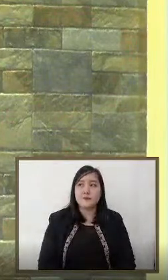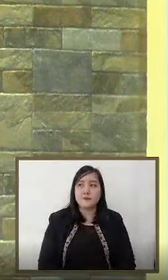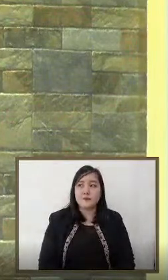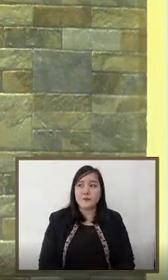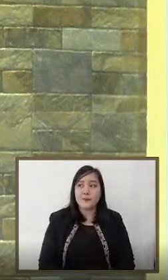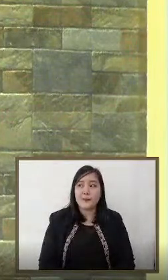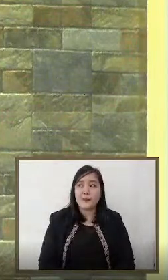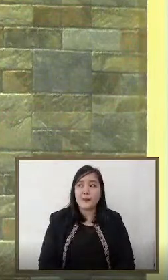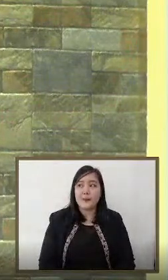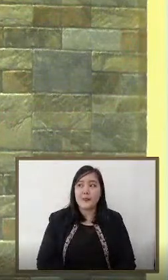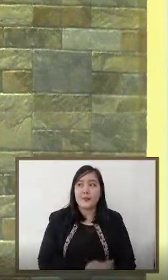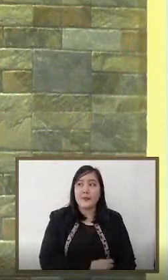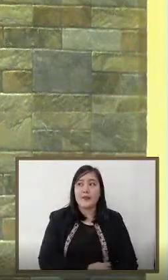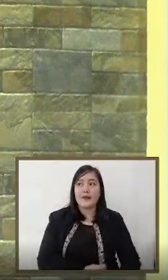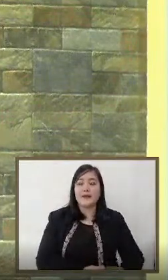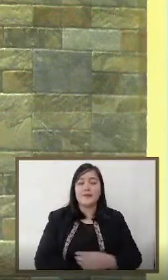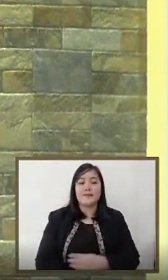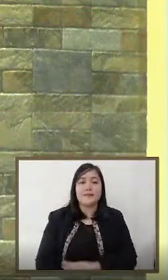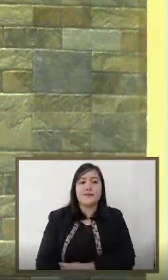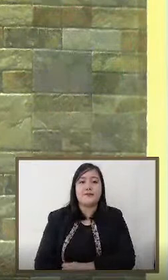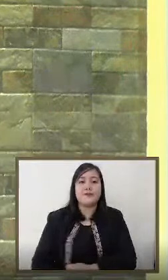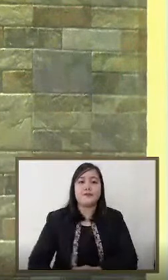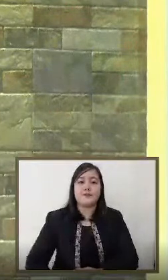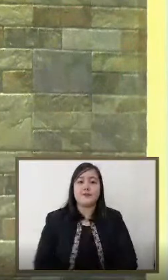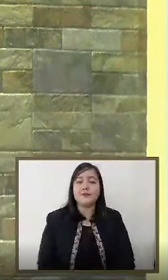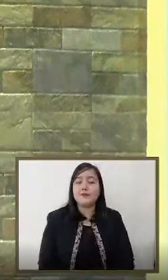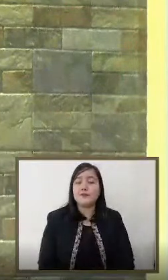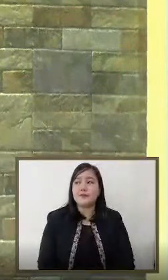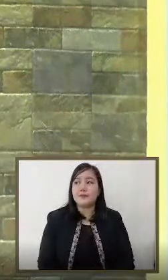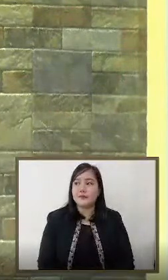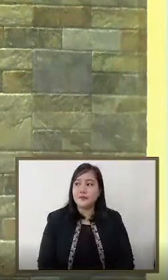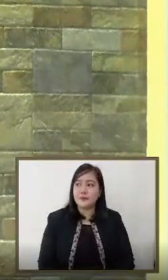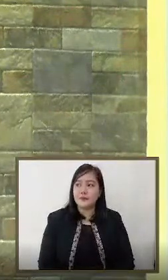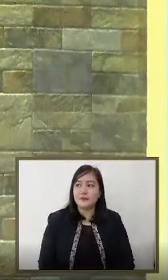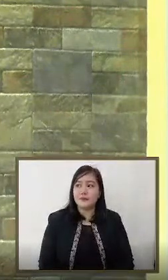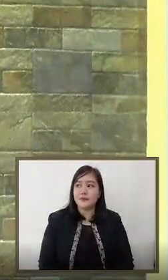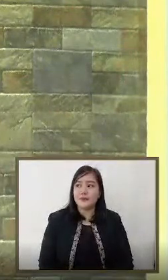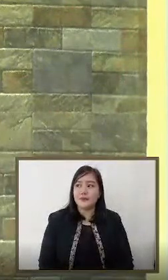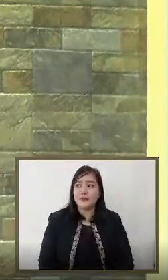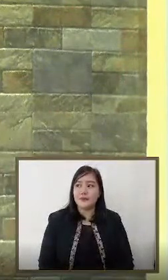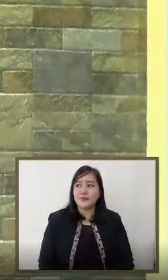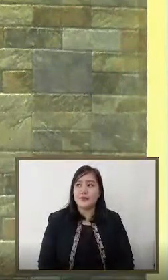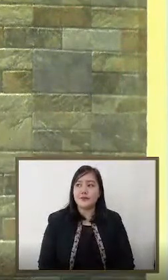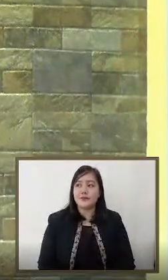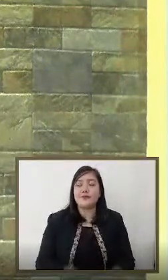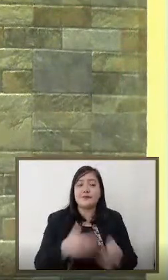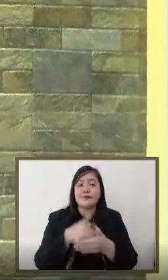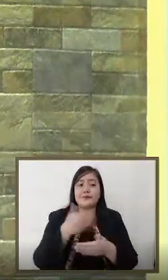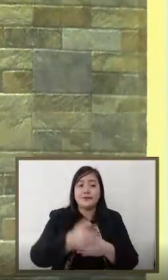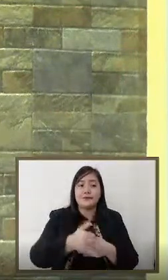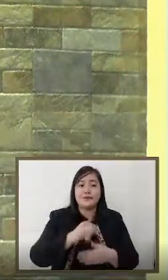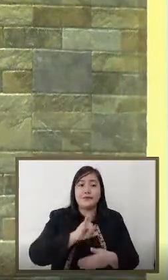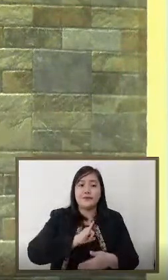napapanood yung buong video ng reels ko na yon. And thirdly,